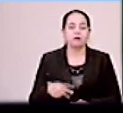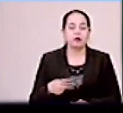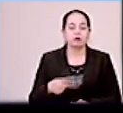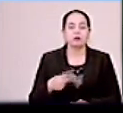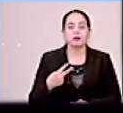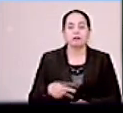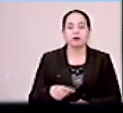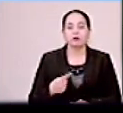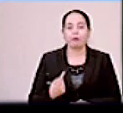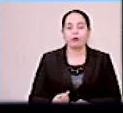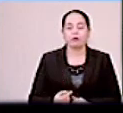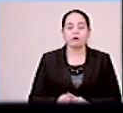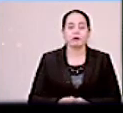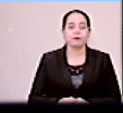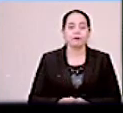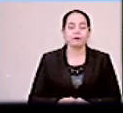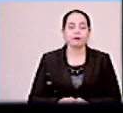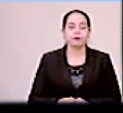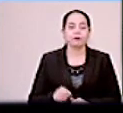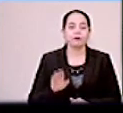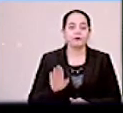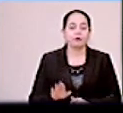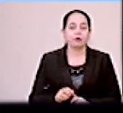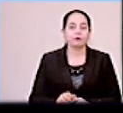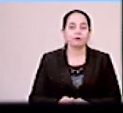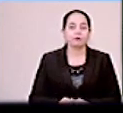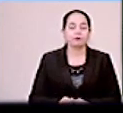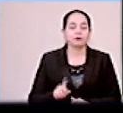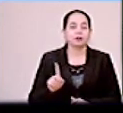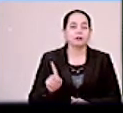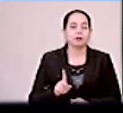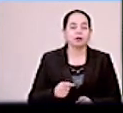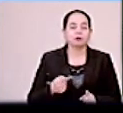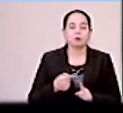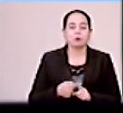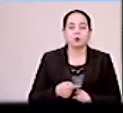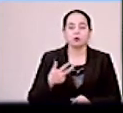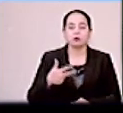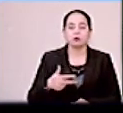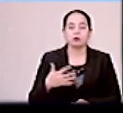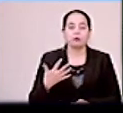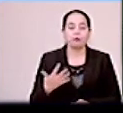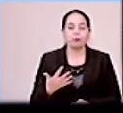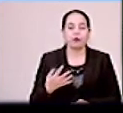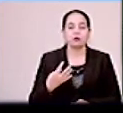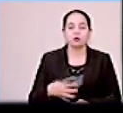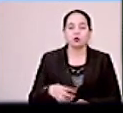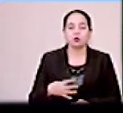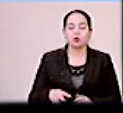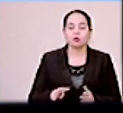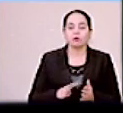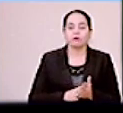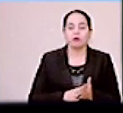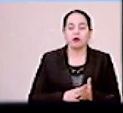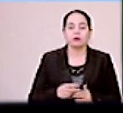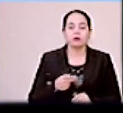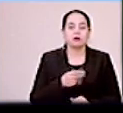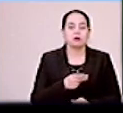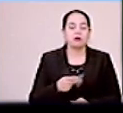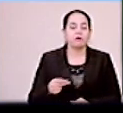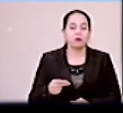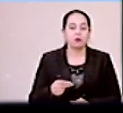20 21. Пункт В. Z плюс 35 49